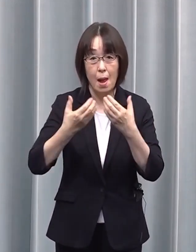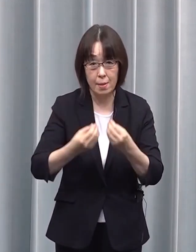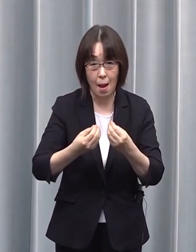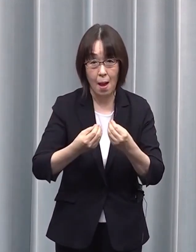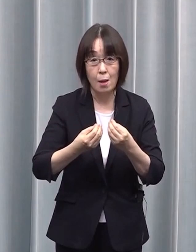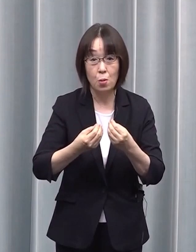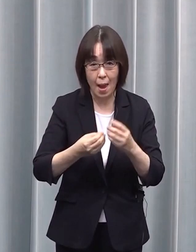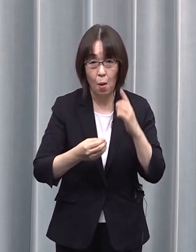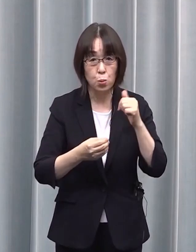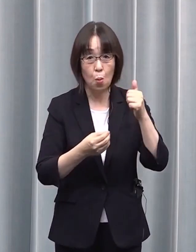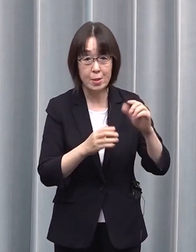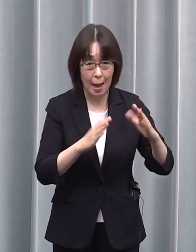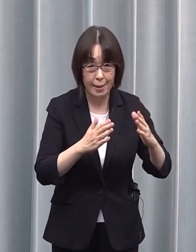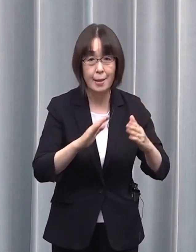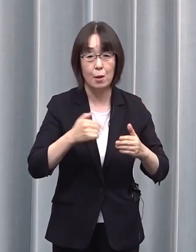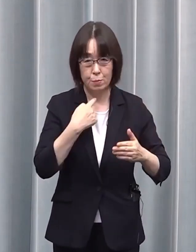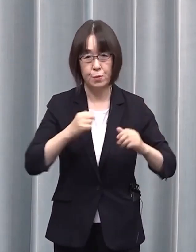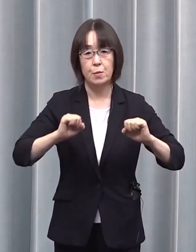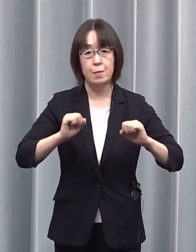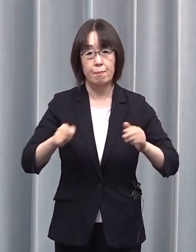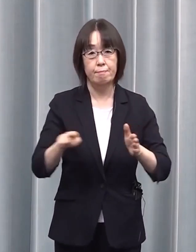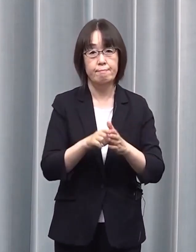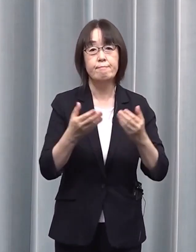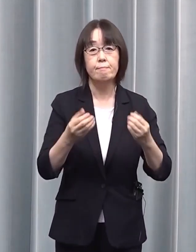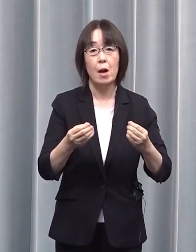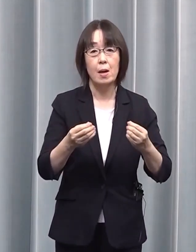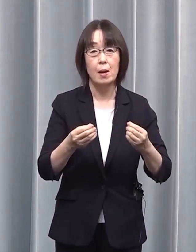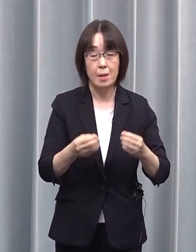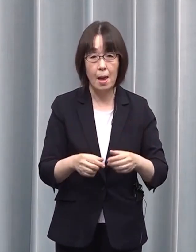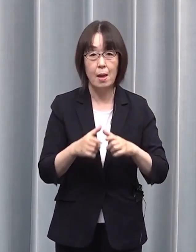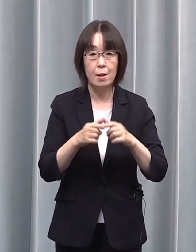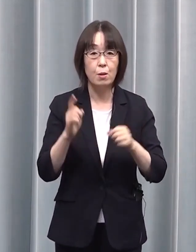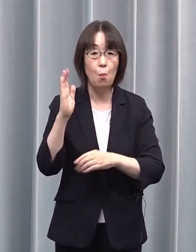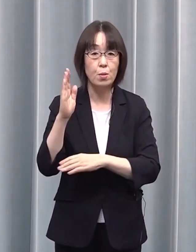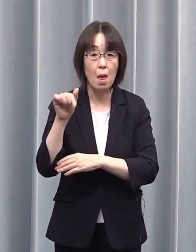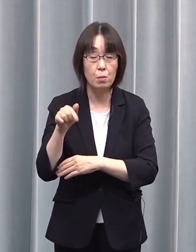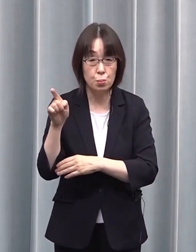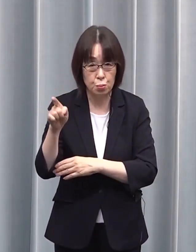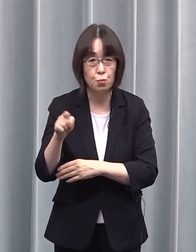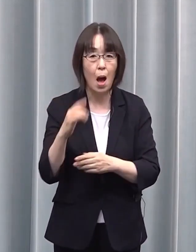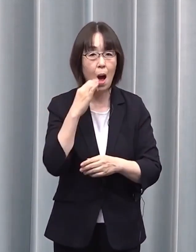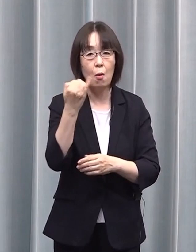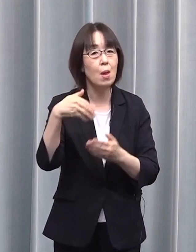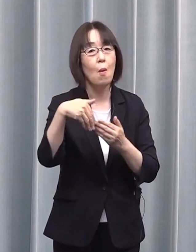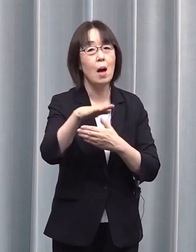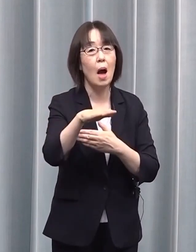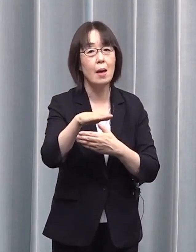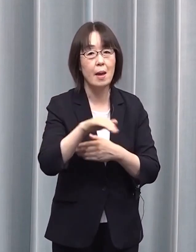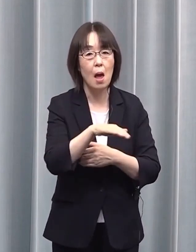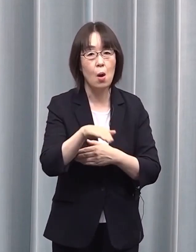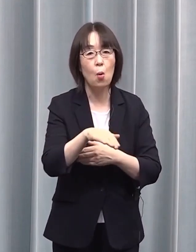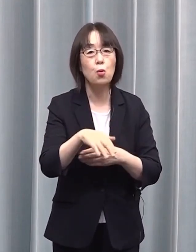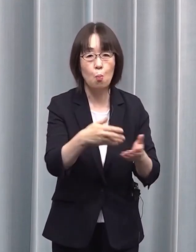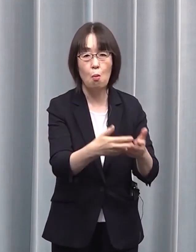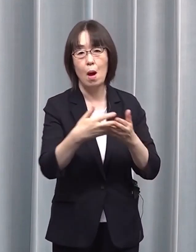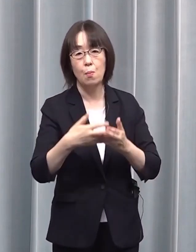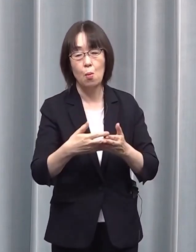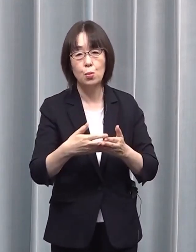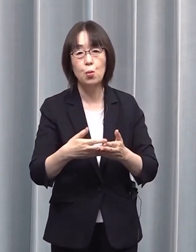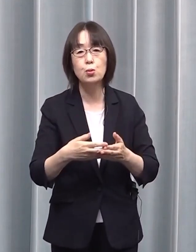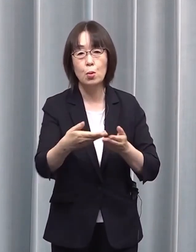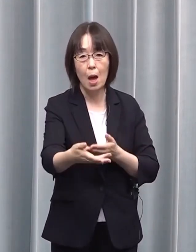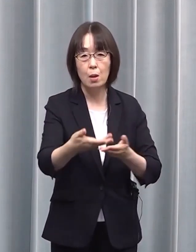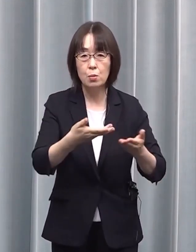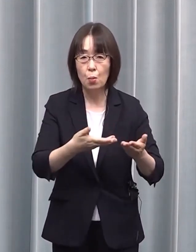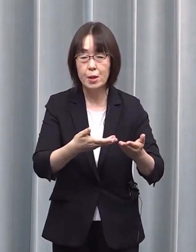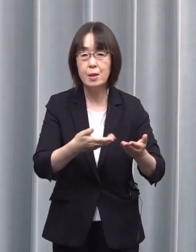をね、母親に帰ることを強制し、その代わり子供に資格を与えるんだという、こういった、取引的な話をね、